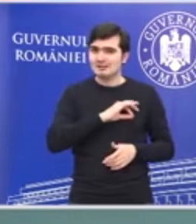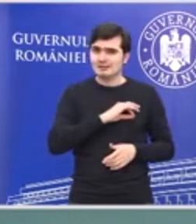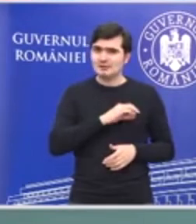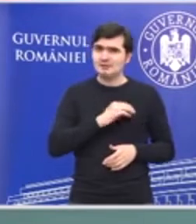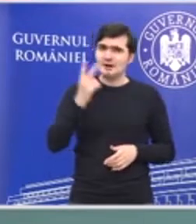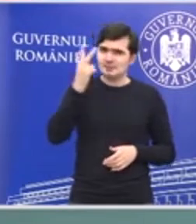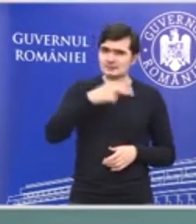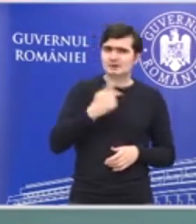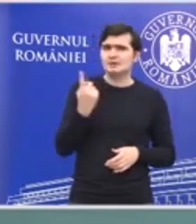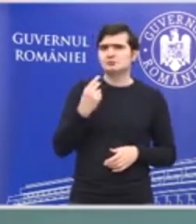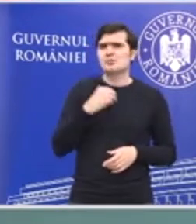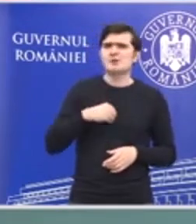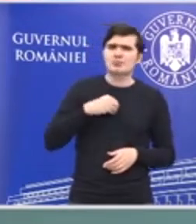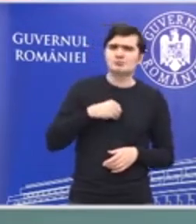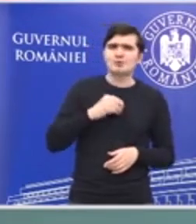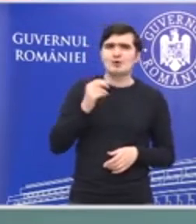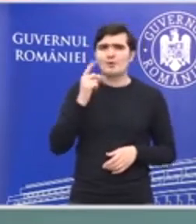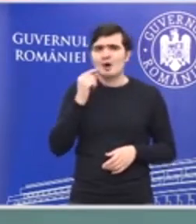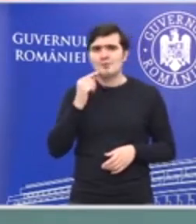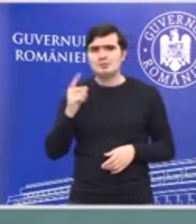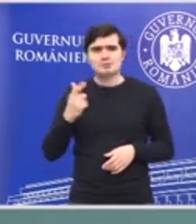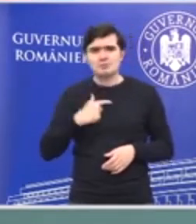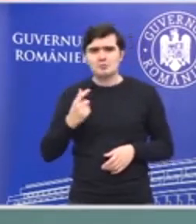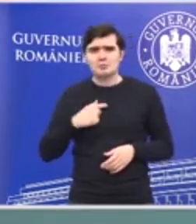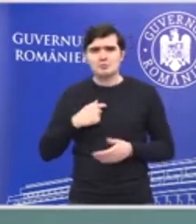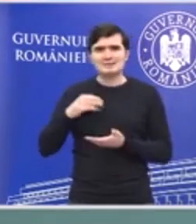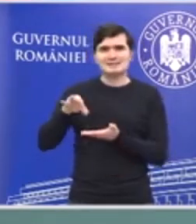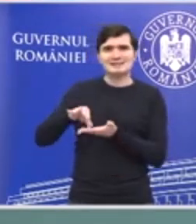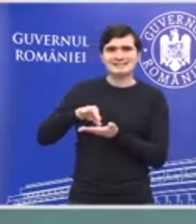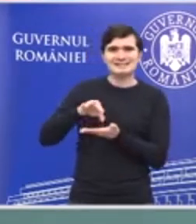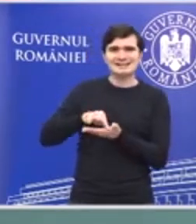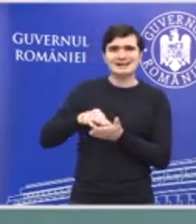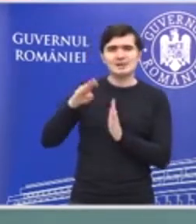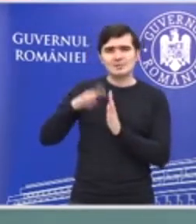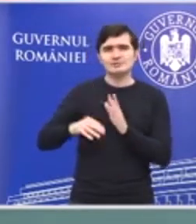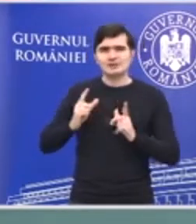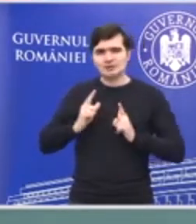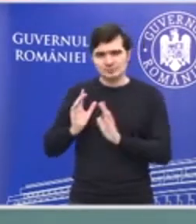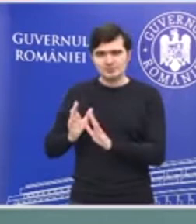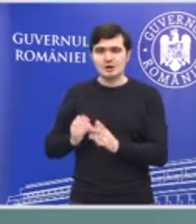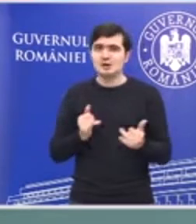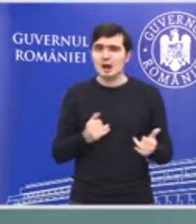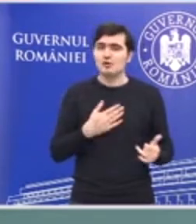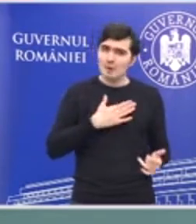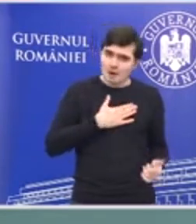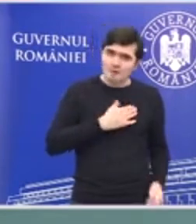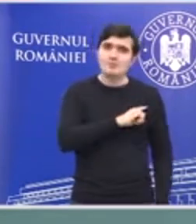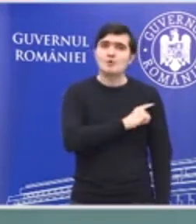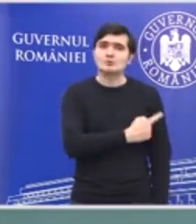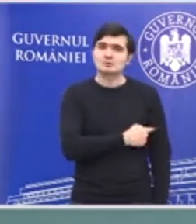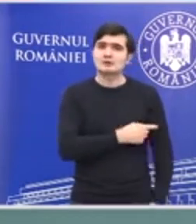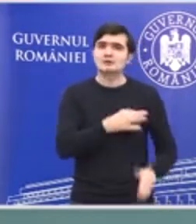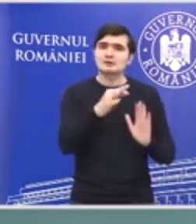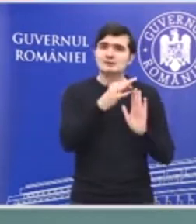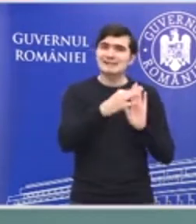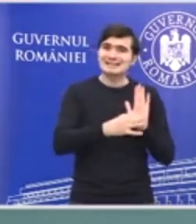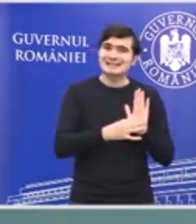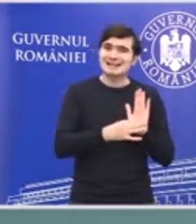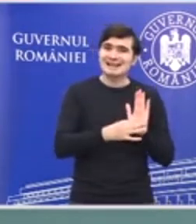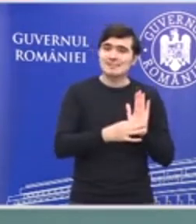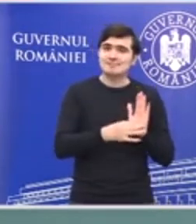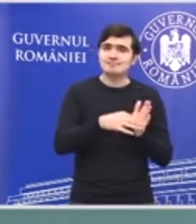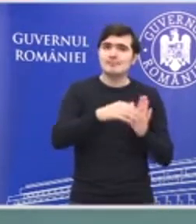o nemulțumire că nu au oamenii posibilitatea să se înscrie pe o listă de așteptare. Acum avem această posibilitate, să ne înscriem pe lista de